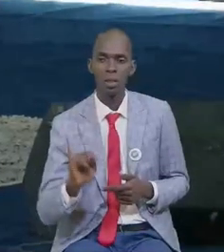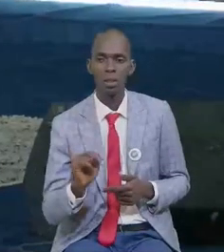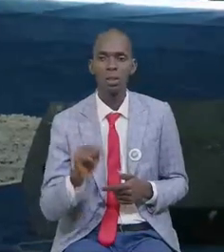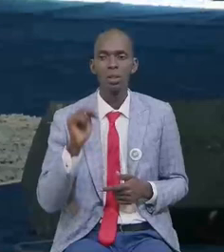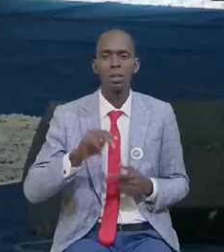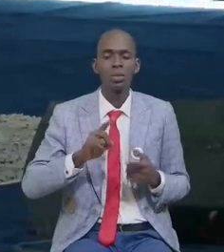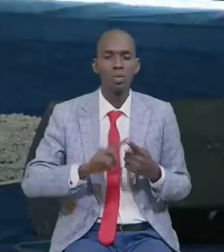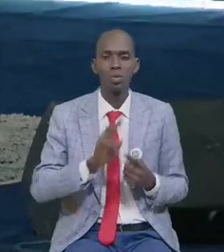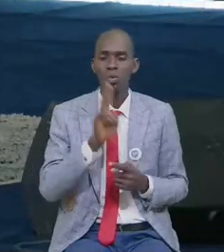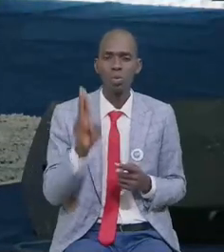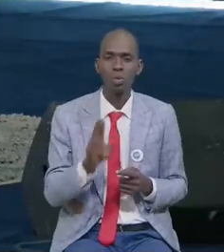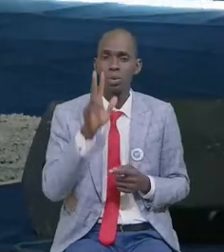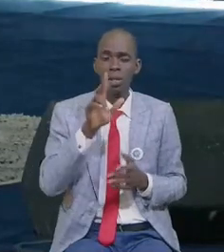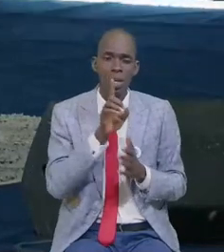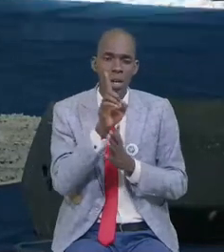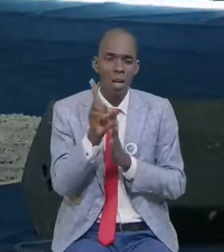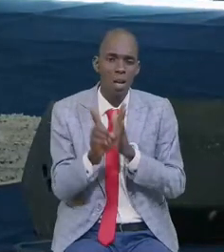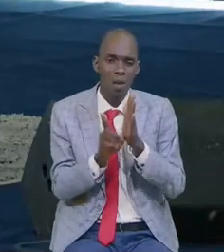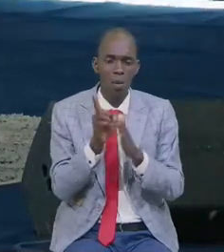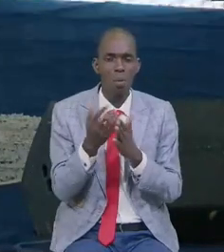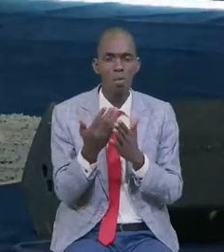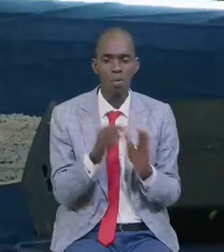3 heures avant de sortir.